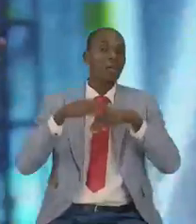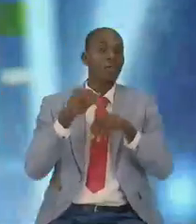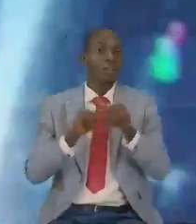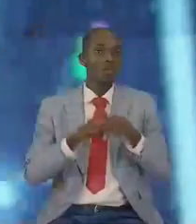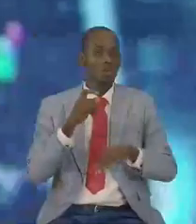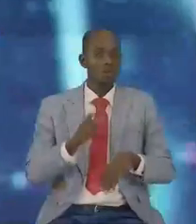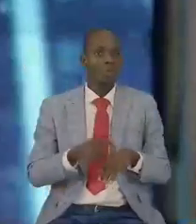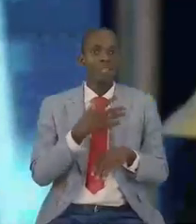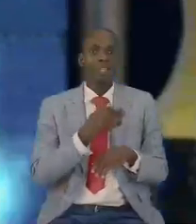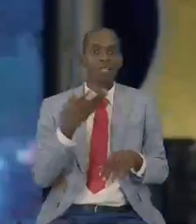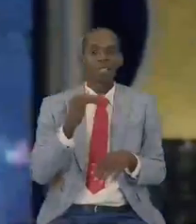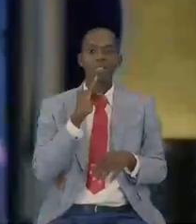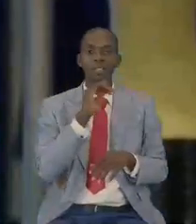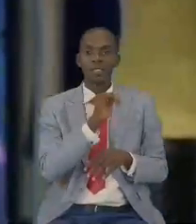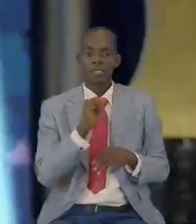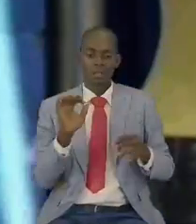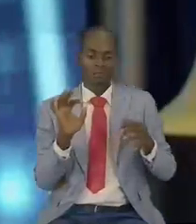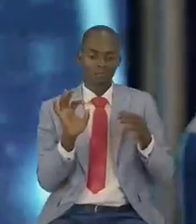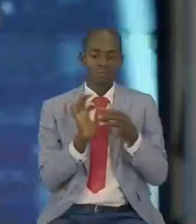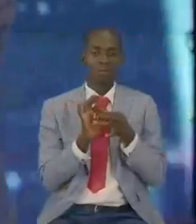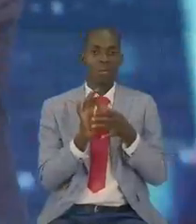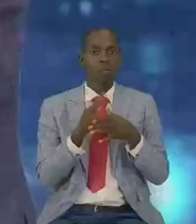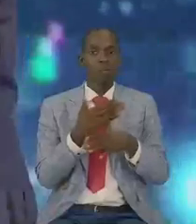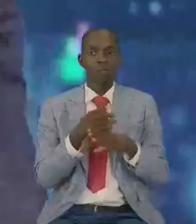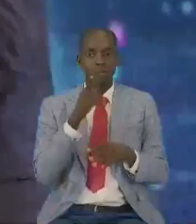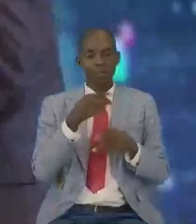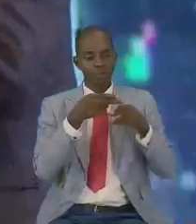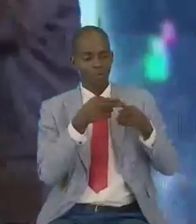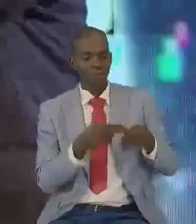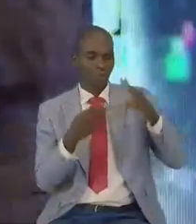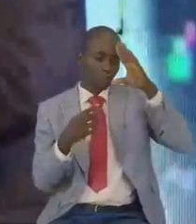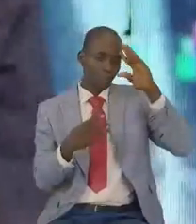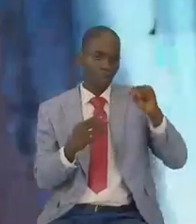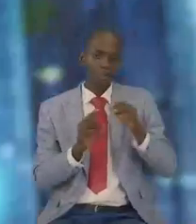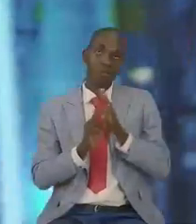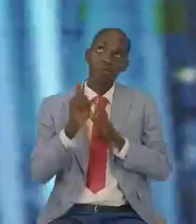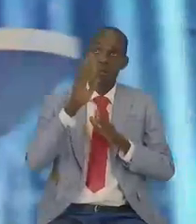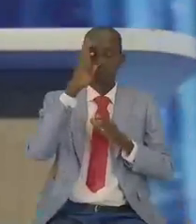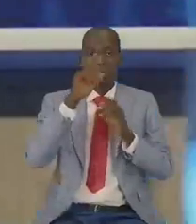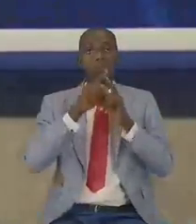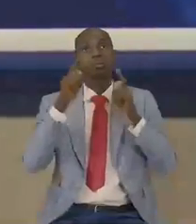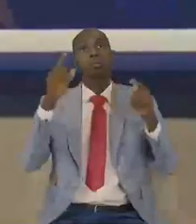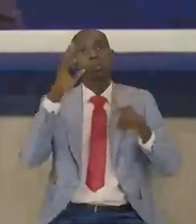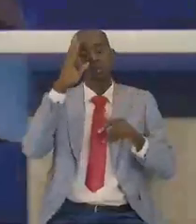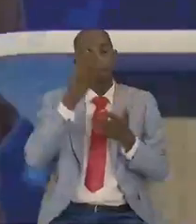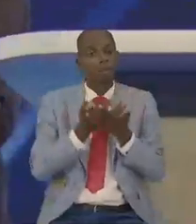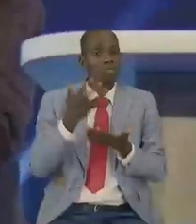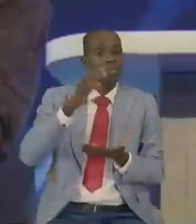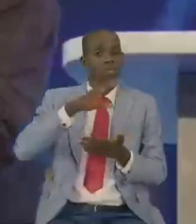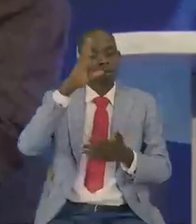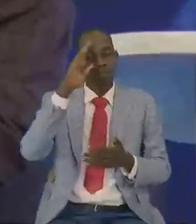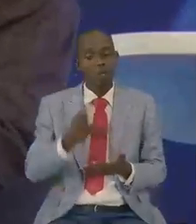la connexion entre toi qui est court, homme élancé, homme moyen, de taille moyenne, riche,